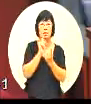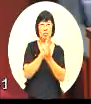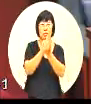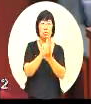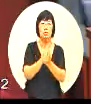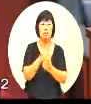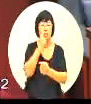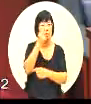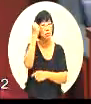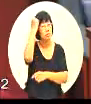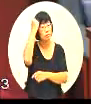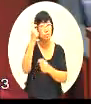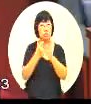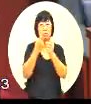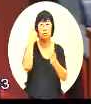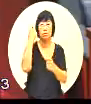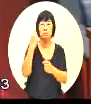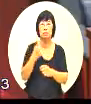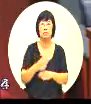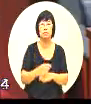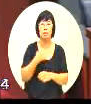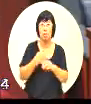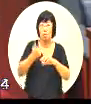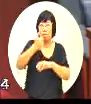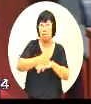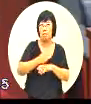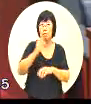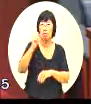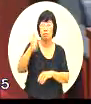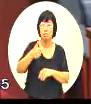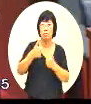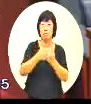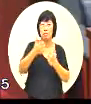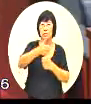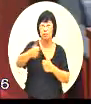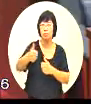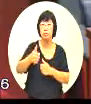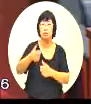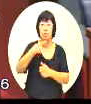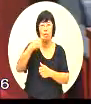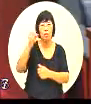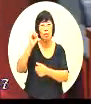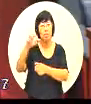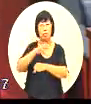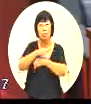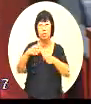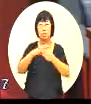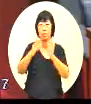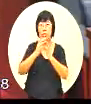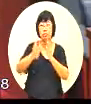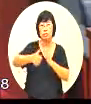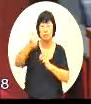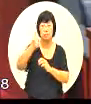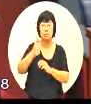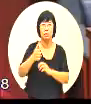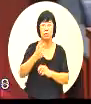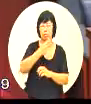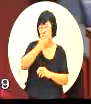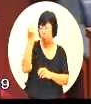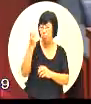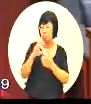我记得我在十年前我刚当议员的时候，我就跟当时的环保局长说，我说有很多那个事